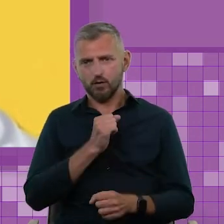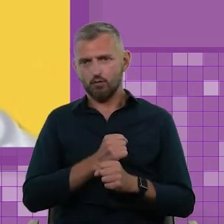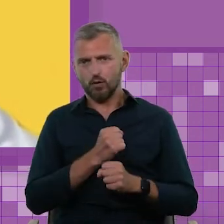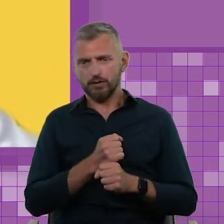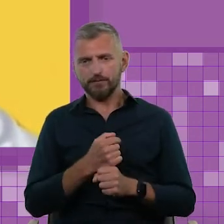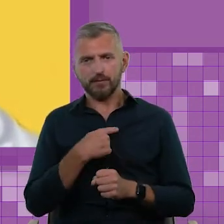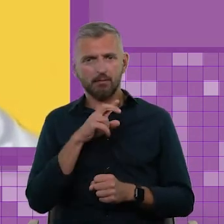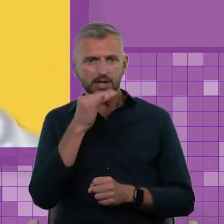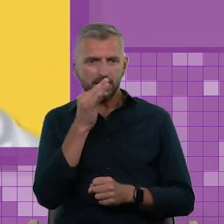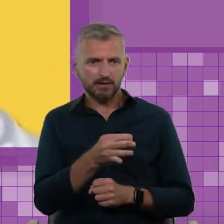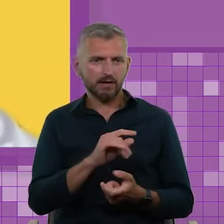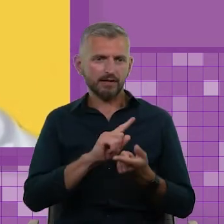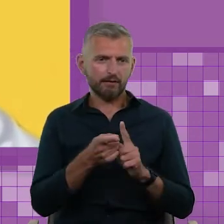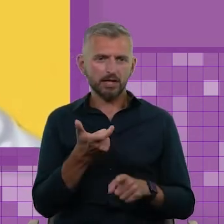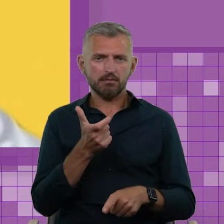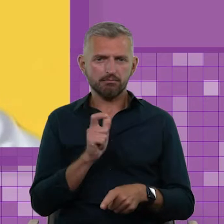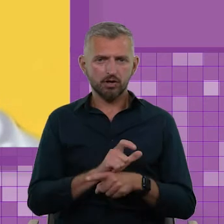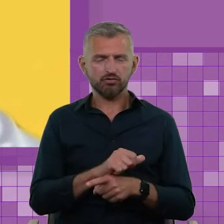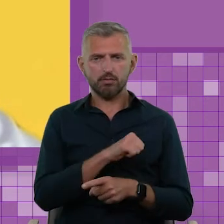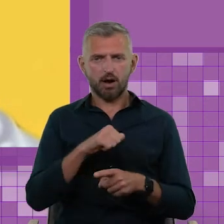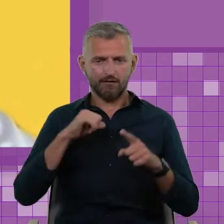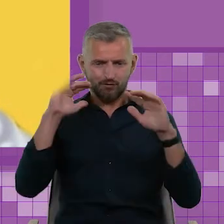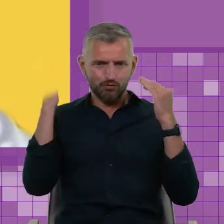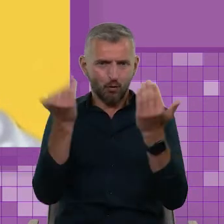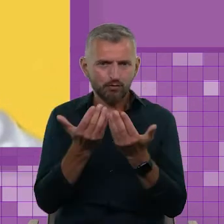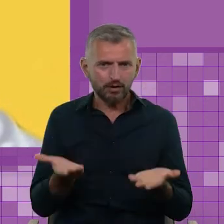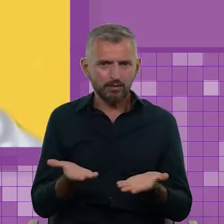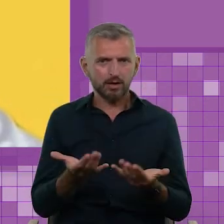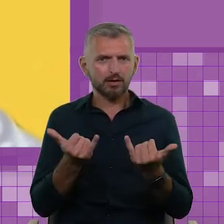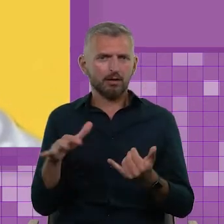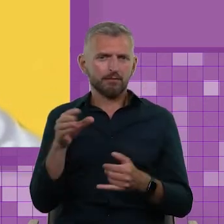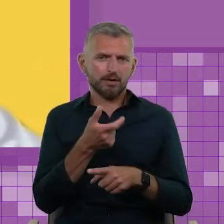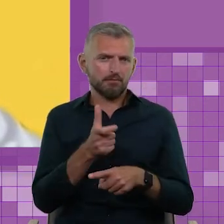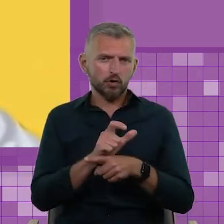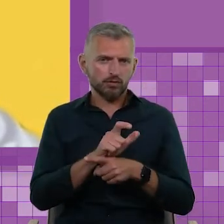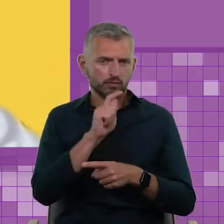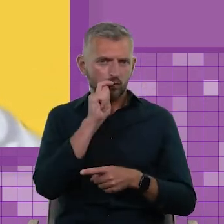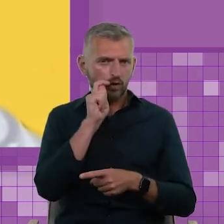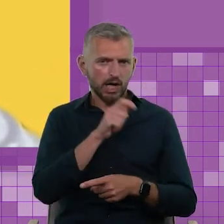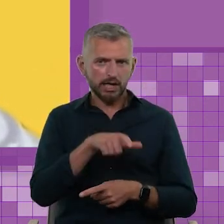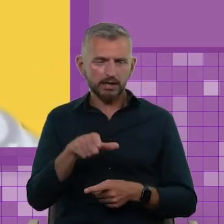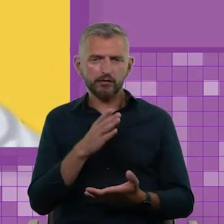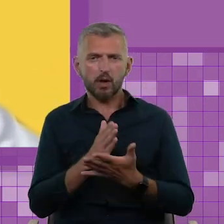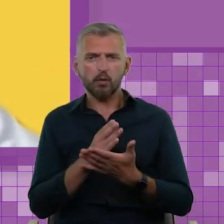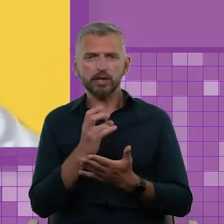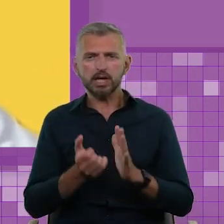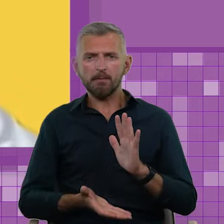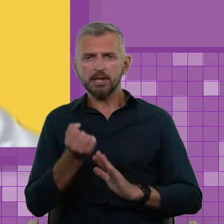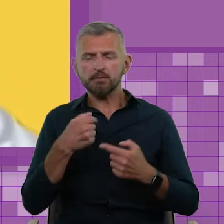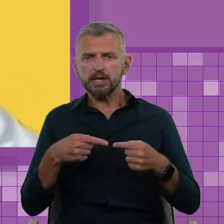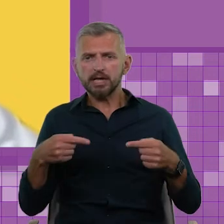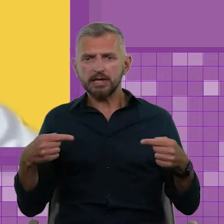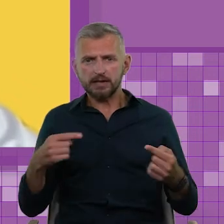би сказала, ставати дещо більш автономними, та, тому що зараз все-таки досить багато українців знаходиться на підтримці